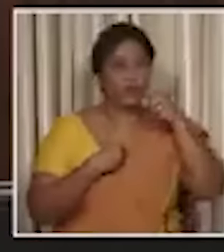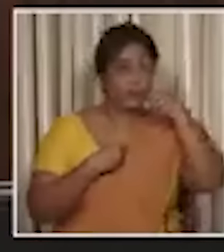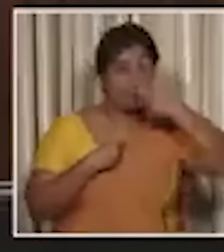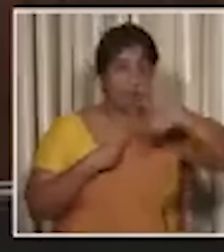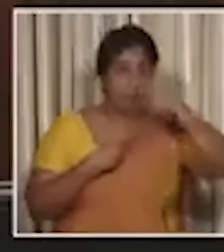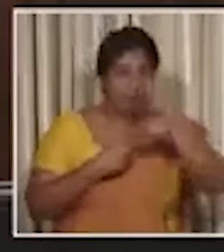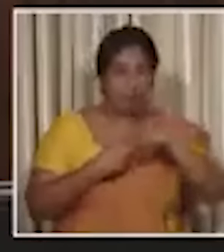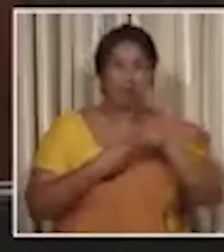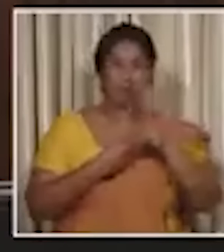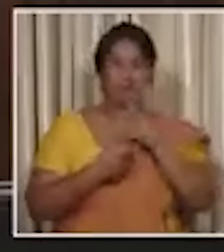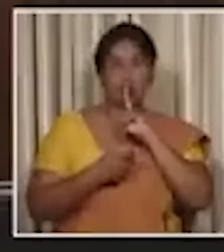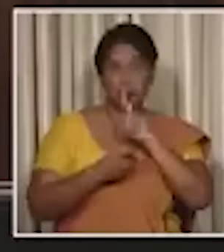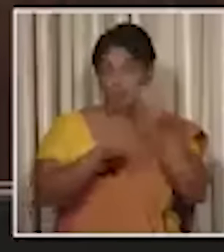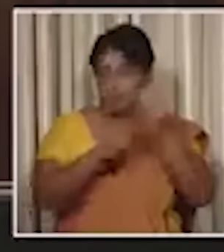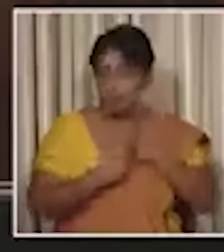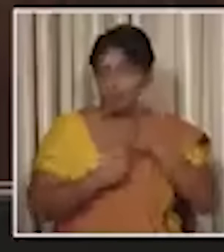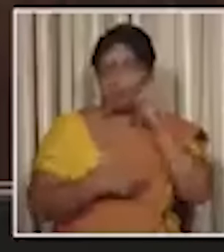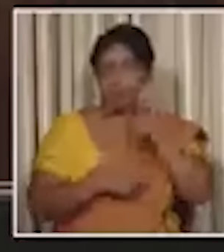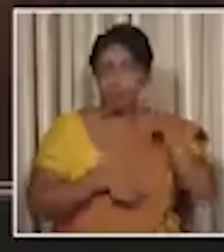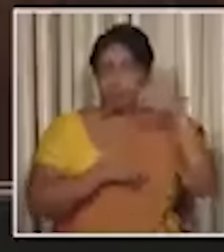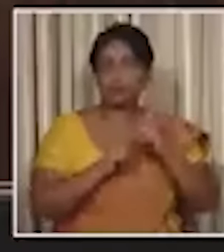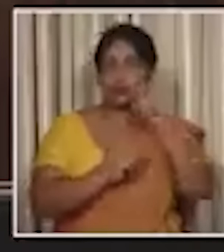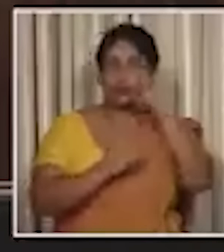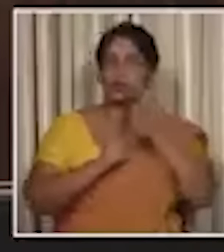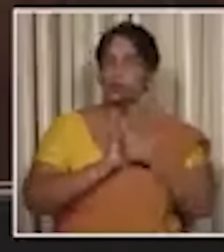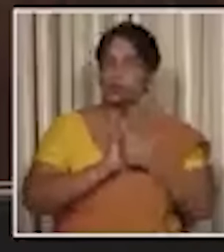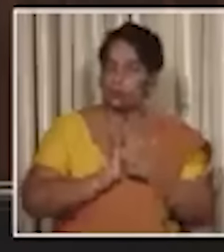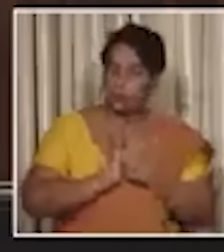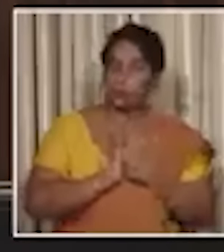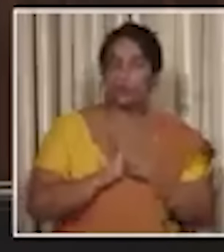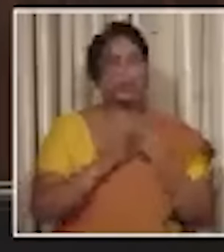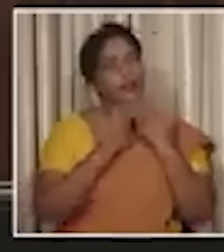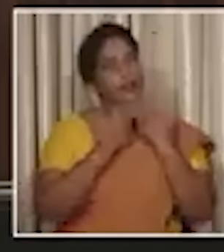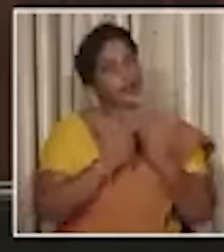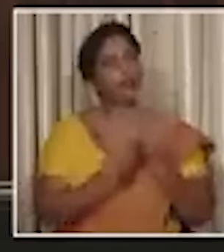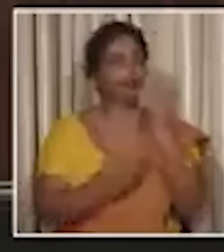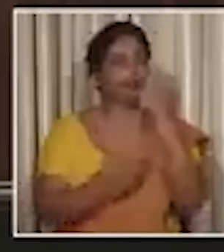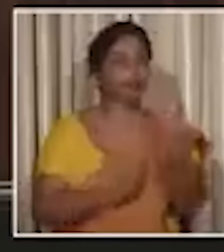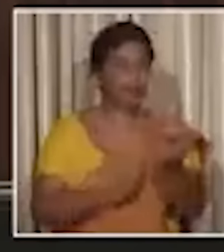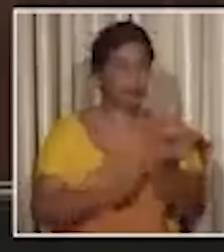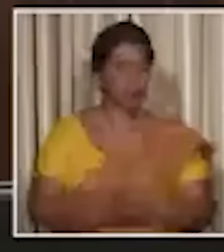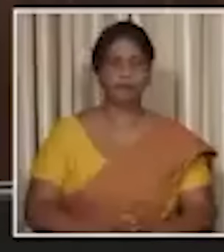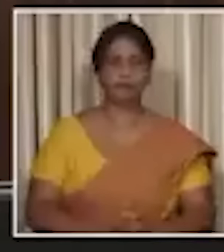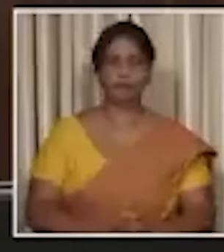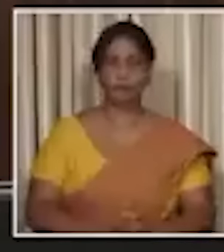போது அடுத்து மக்கள் ஆணையை அவர்களை சூத்திய